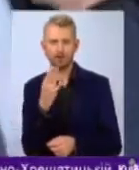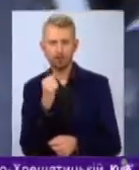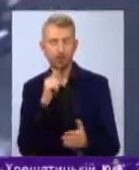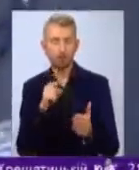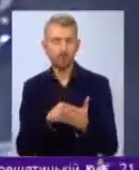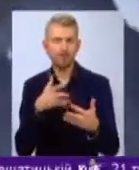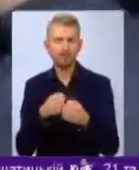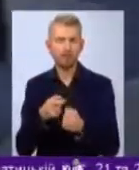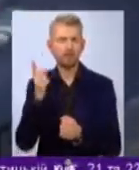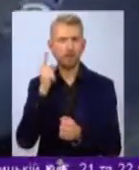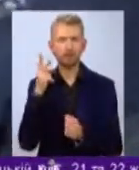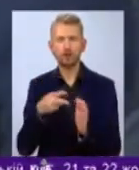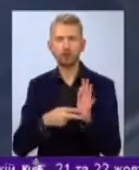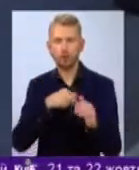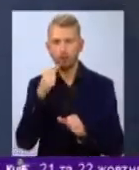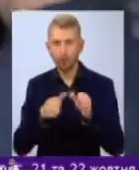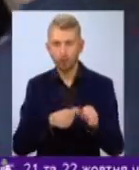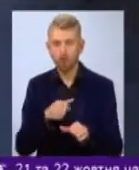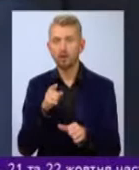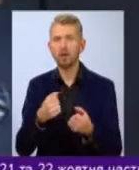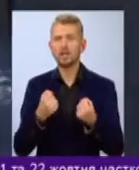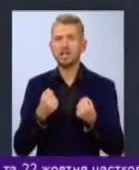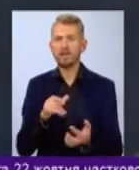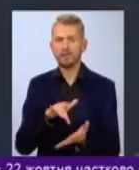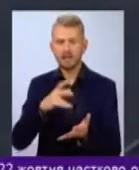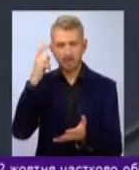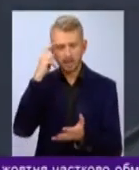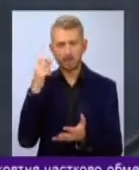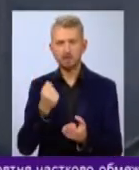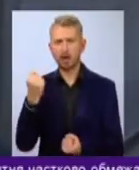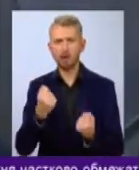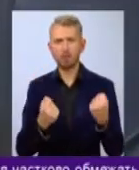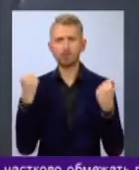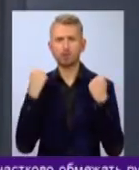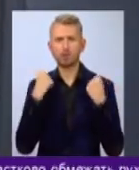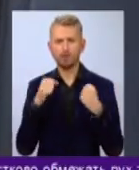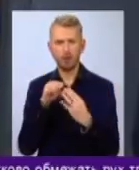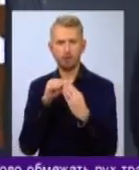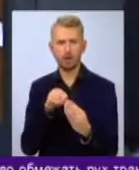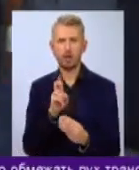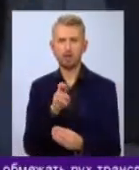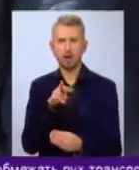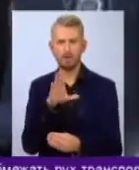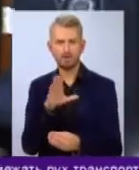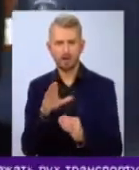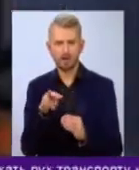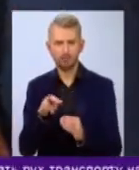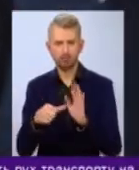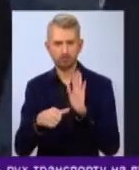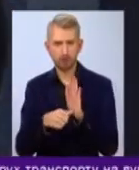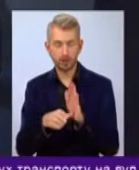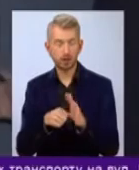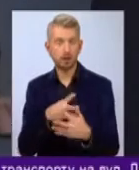у далекому 2007 році. Той їхав у центрі столиці за кермом спортивного автомобіля BMW M6. На великій швидкості